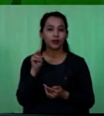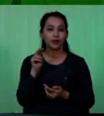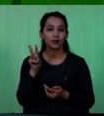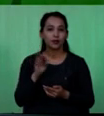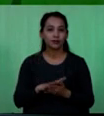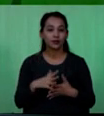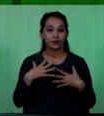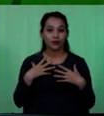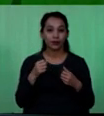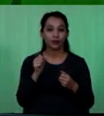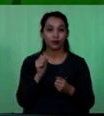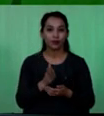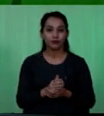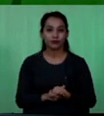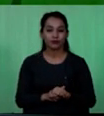sog'aymoq,